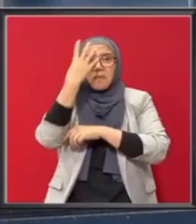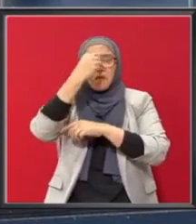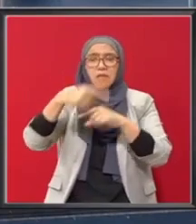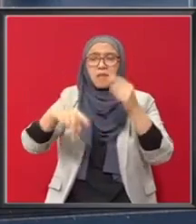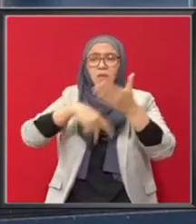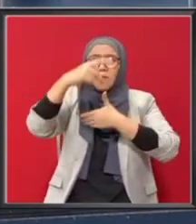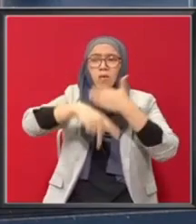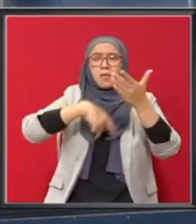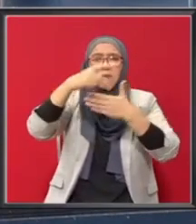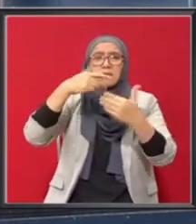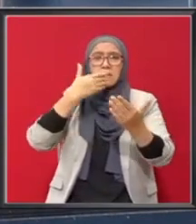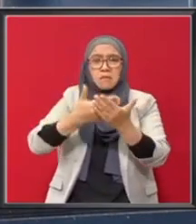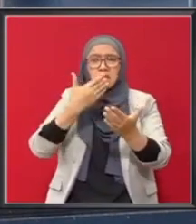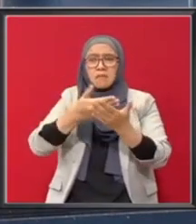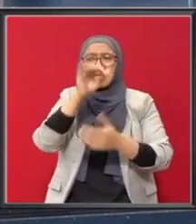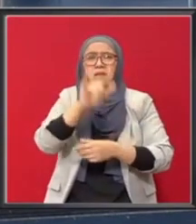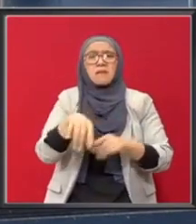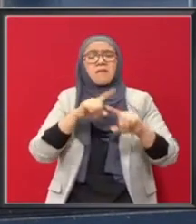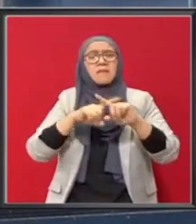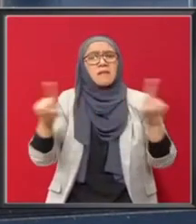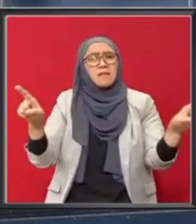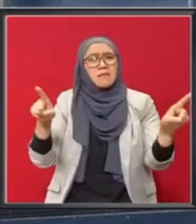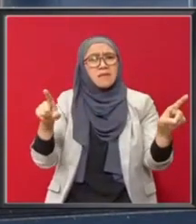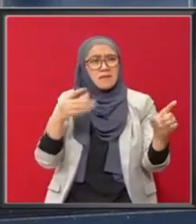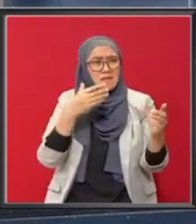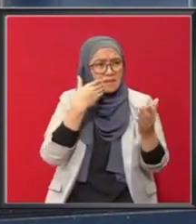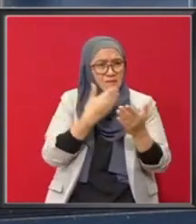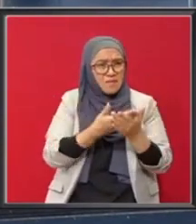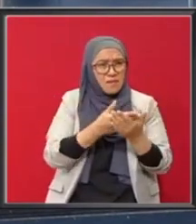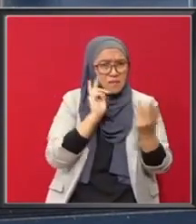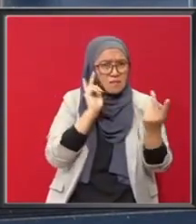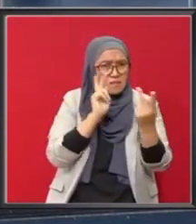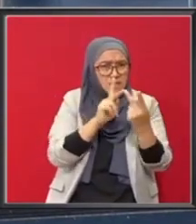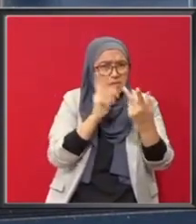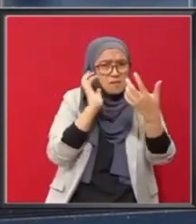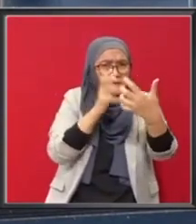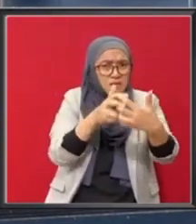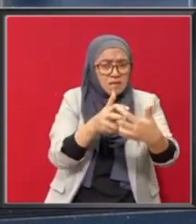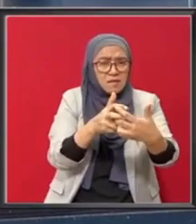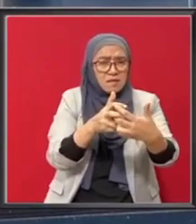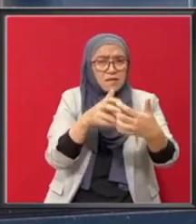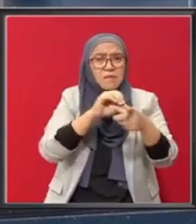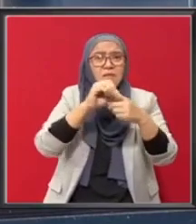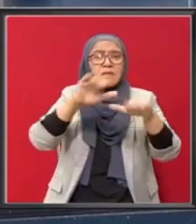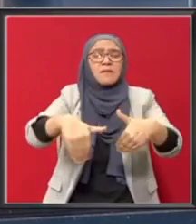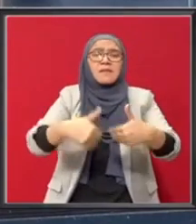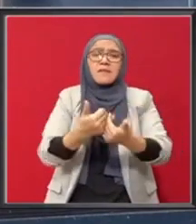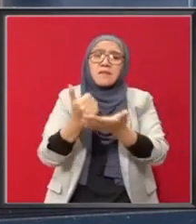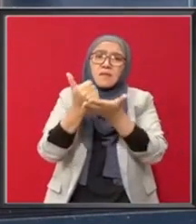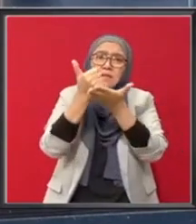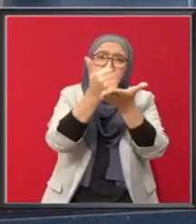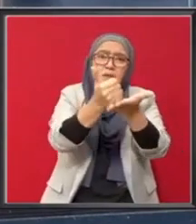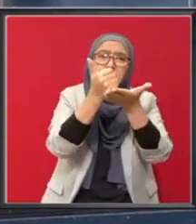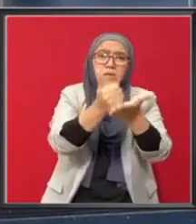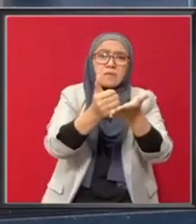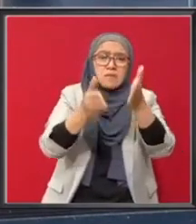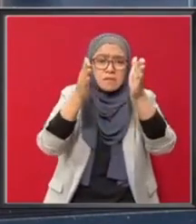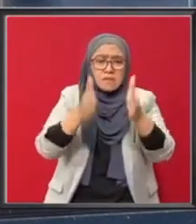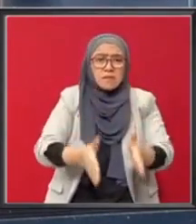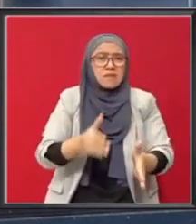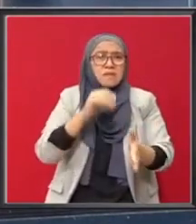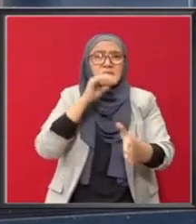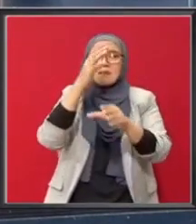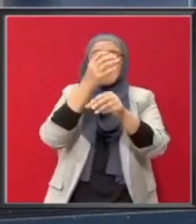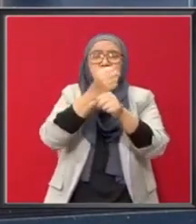sangat programnya induk Tetapi apakah berkesan Bagaimanakah kita menolong yang mereka yang tidak mendapat pekerjaan